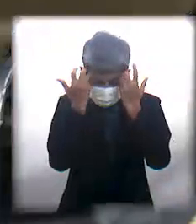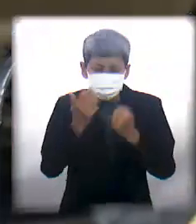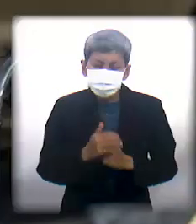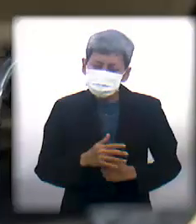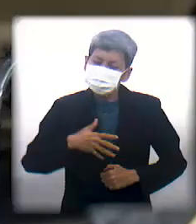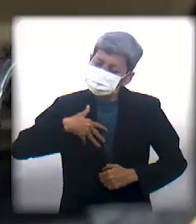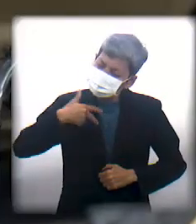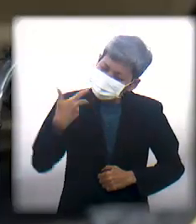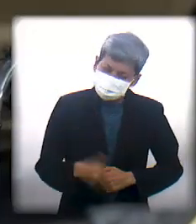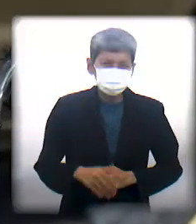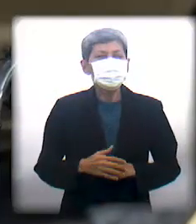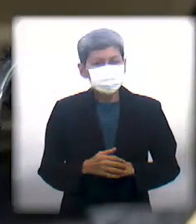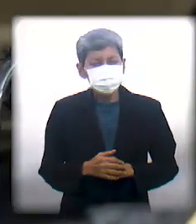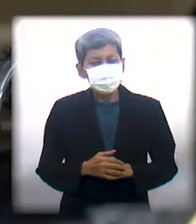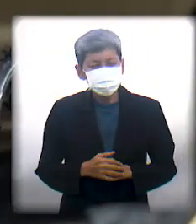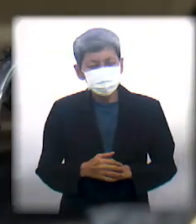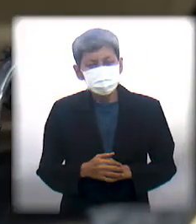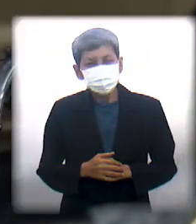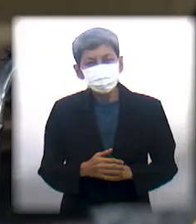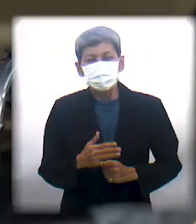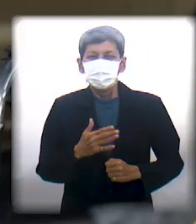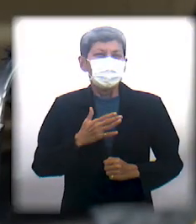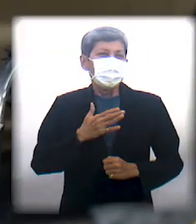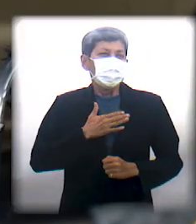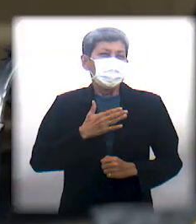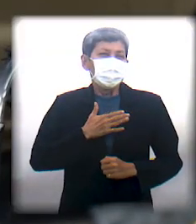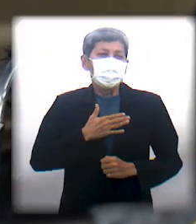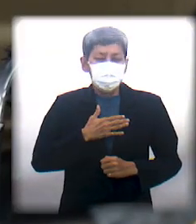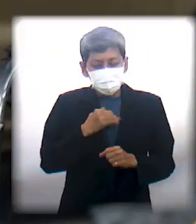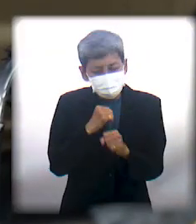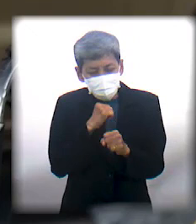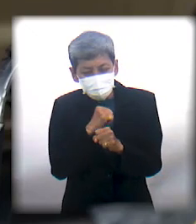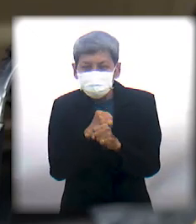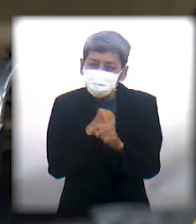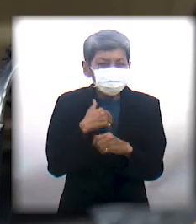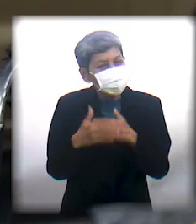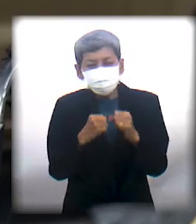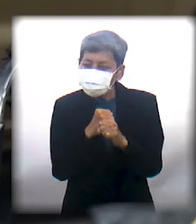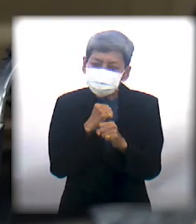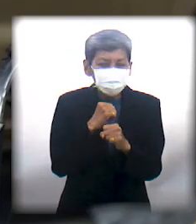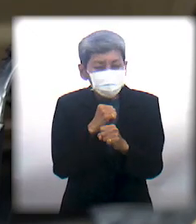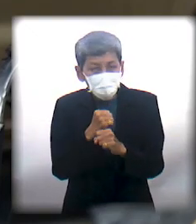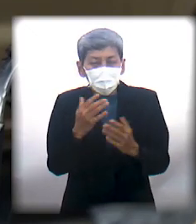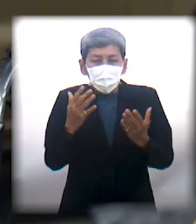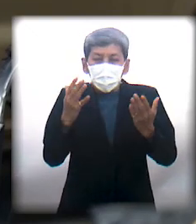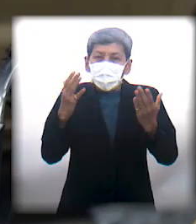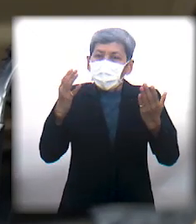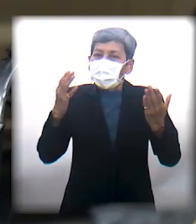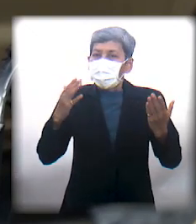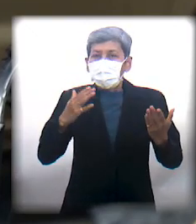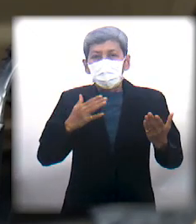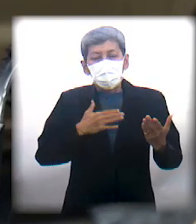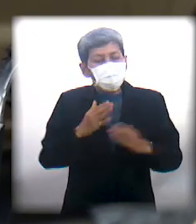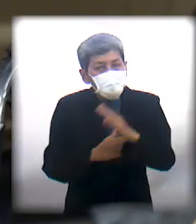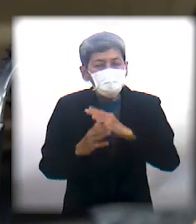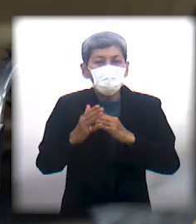เราท้อเยอะแหละหลายเรื่องอ่ะจู่ๆเรากำลังทำงานไปได้ดีเงี้ยแล้วจู่ๆเรามาพลิก